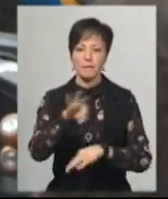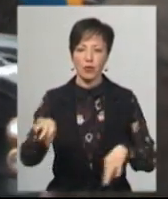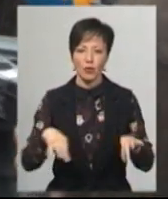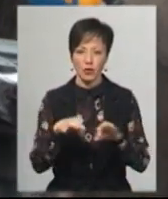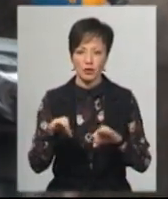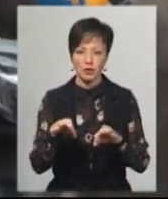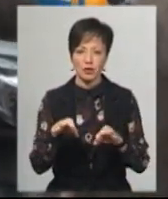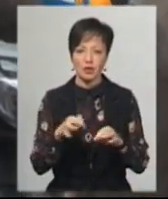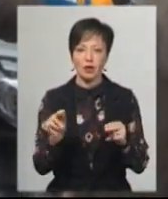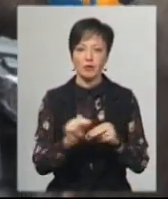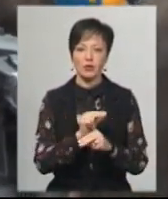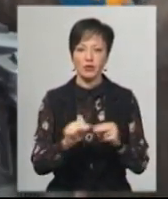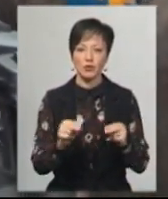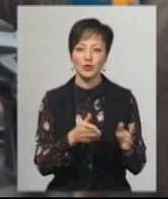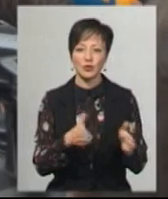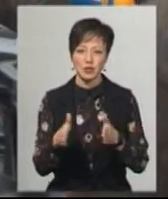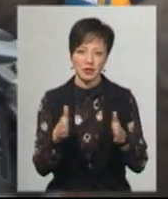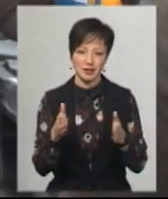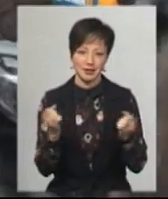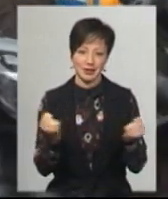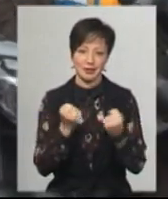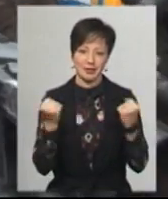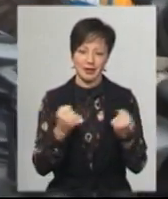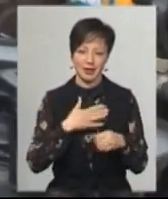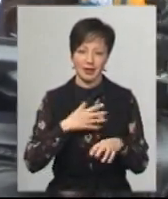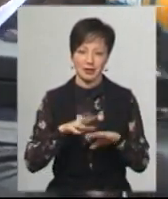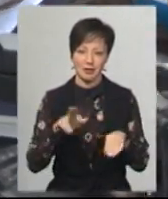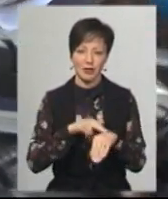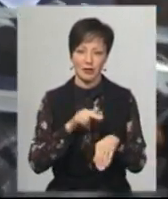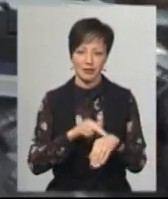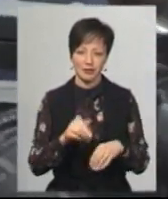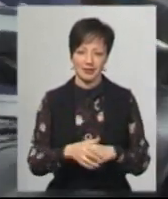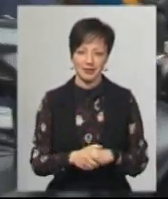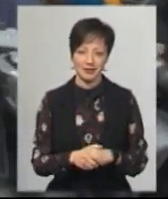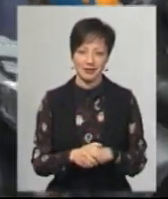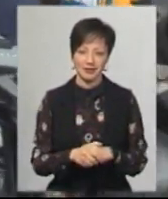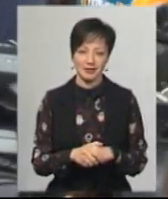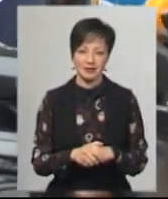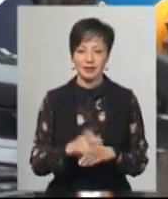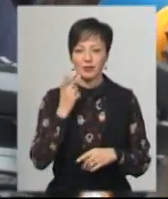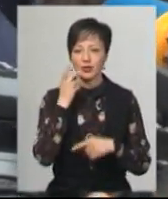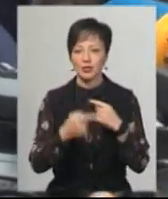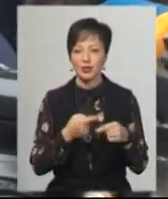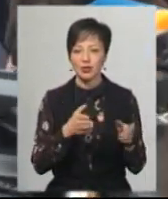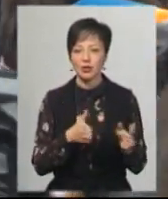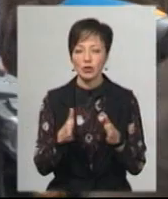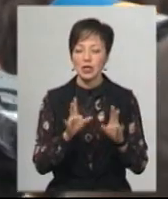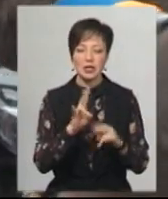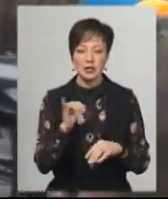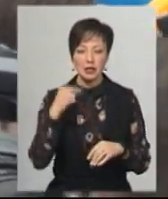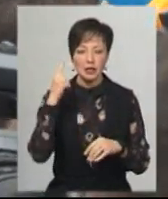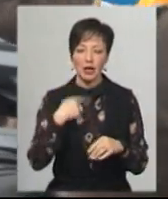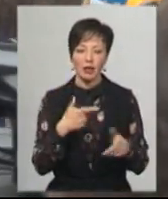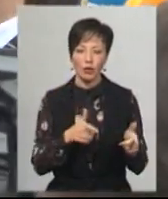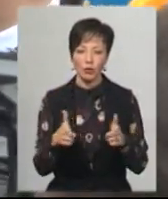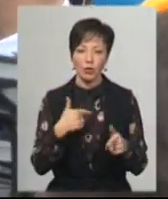нас готуєш до зими? Як наші правоохоронці з посадками, вони нас постійно готують. Ні, я